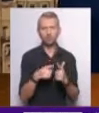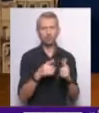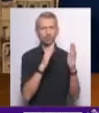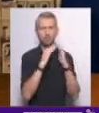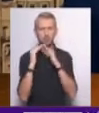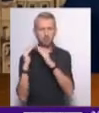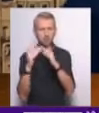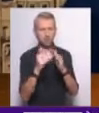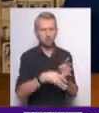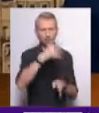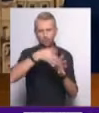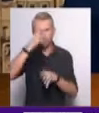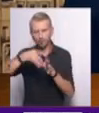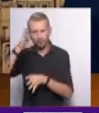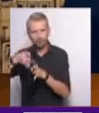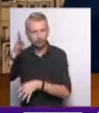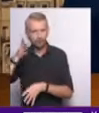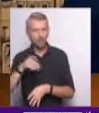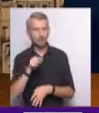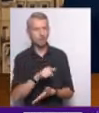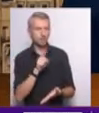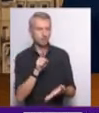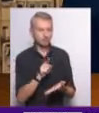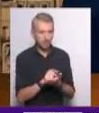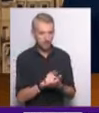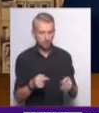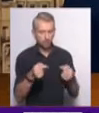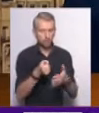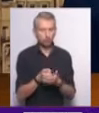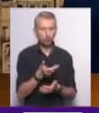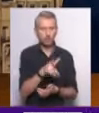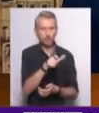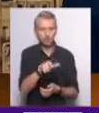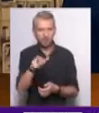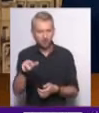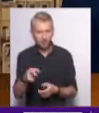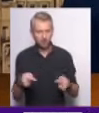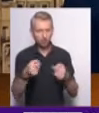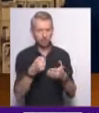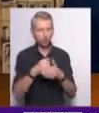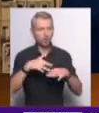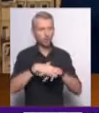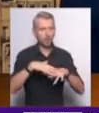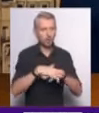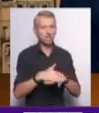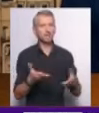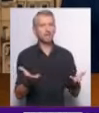на багато секцій, на багато свічок, має відповідно до кількості мешканців, відповідно до розрахунків, які